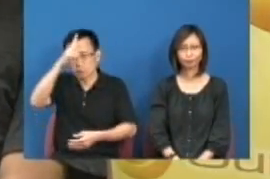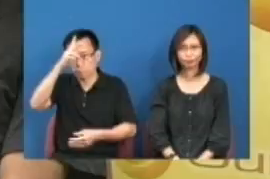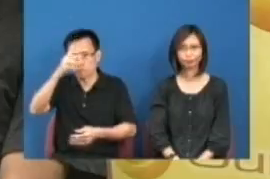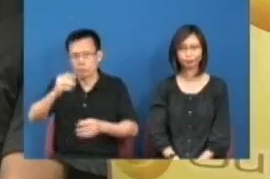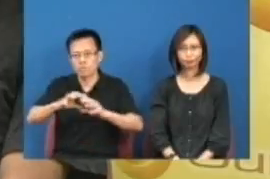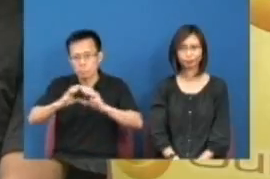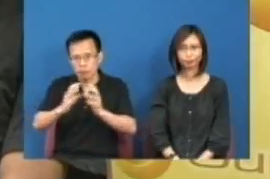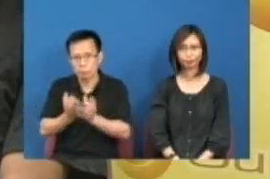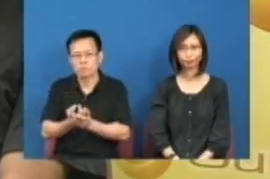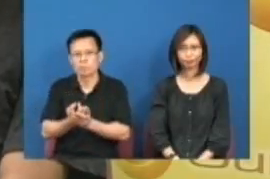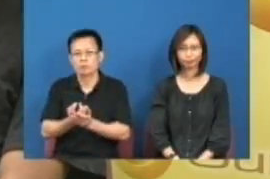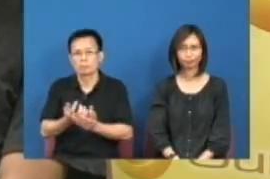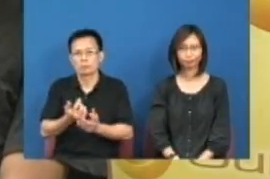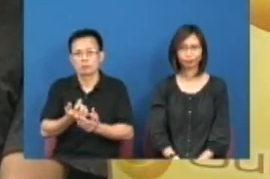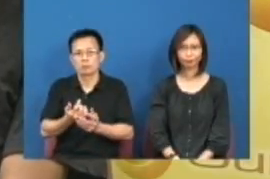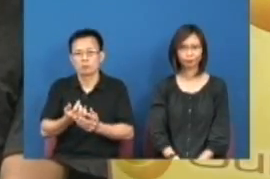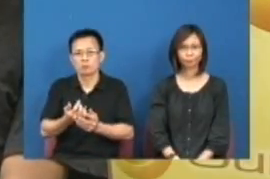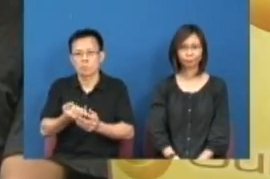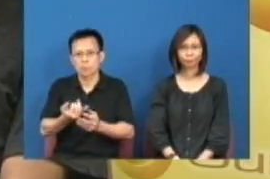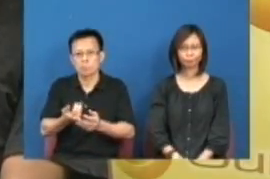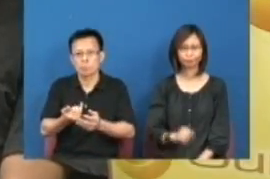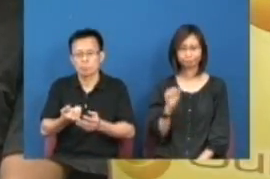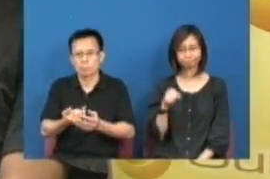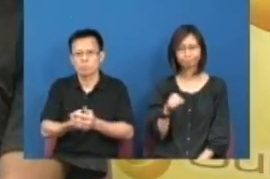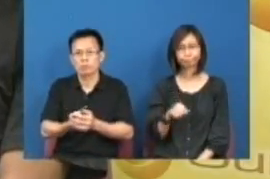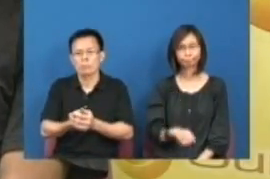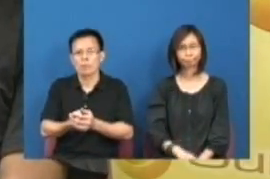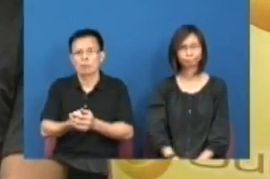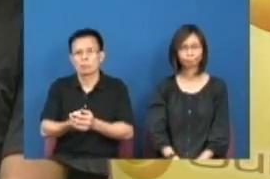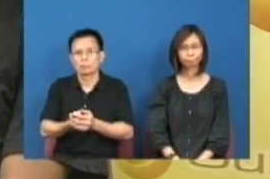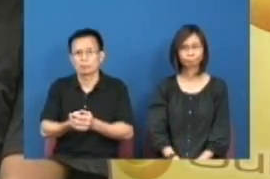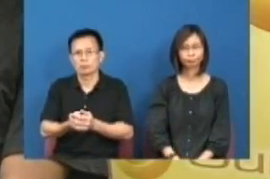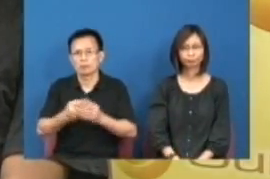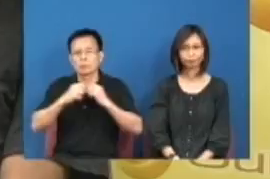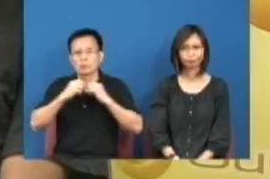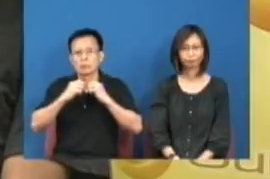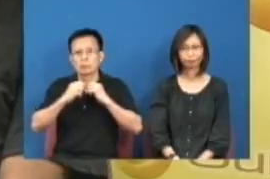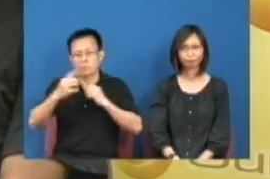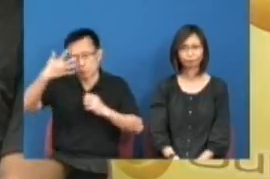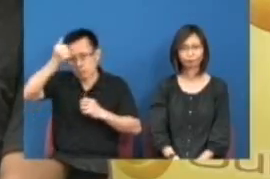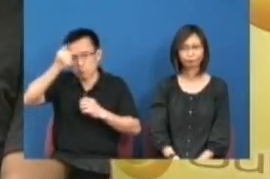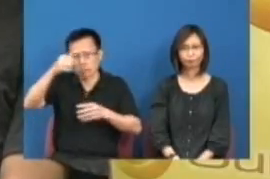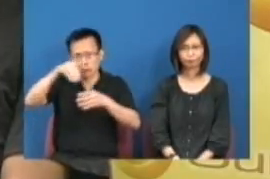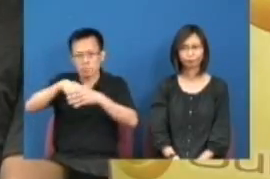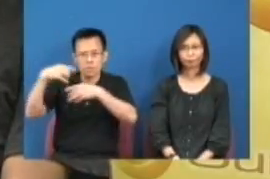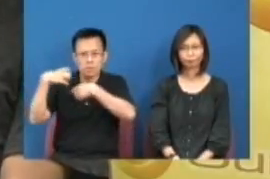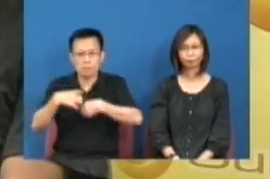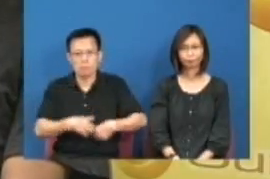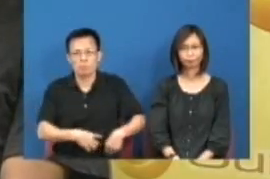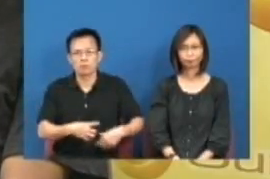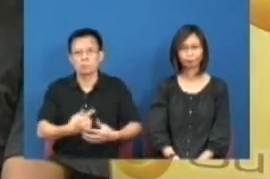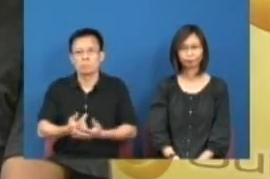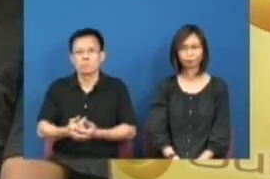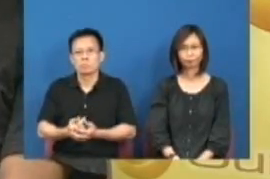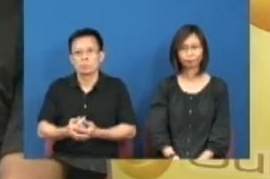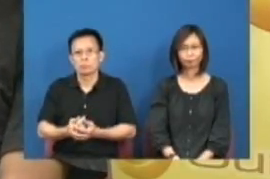搞得定，如果搞得很差，習近平都面目無光，如果在特首競選那裡如果出現了第二個情況，更加令習近平